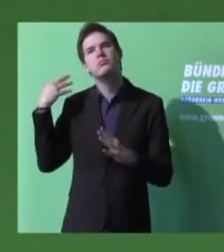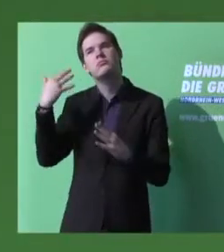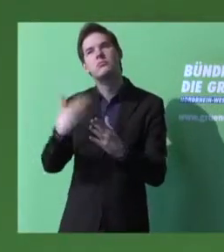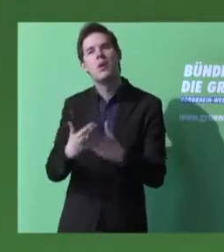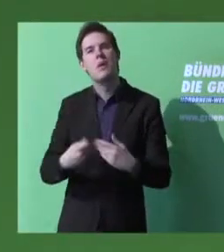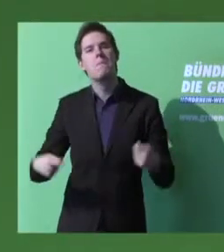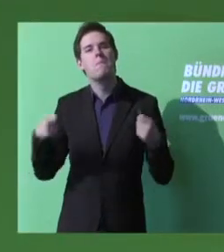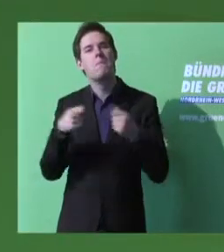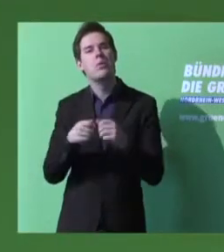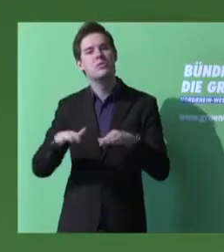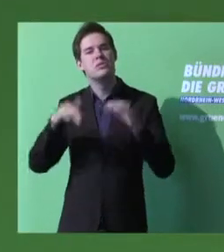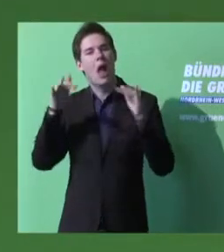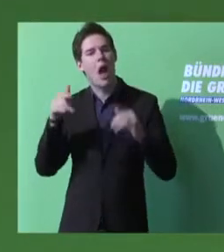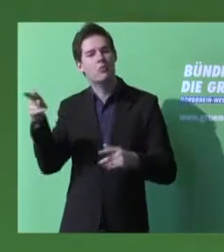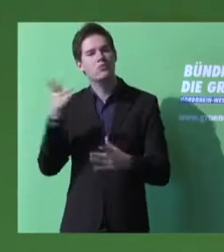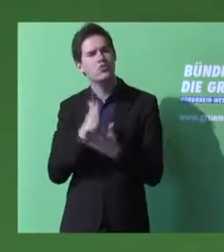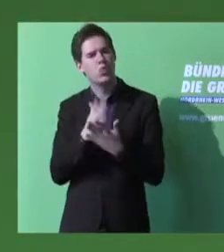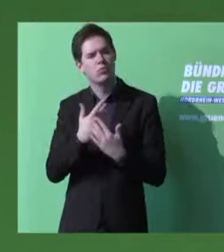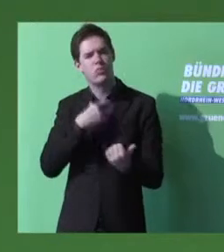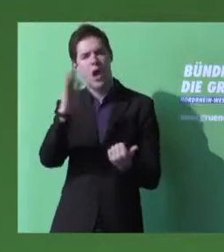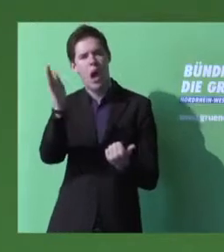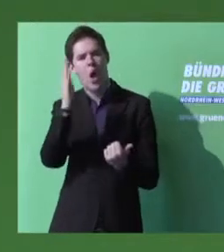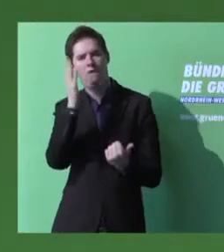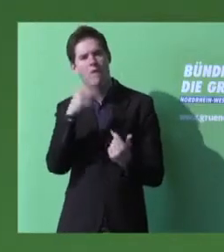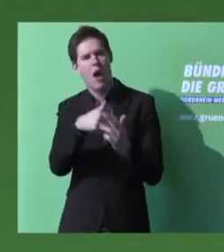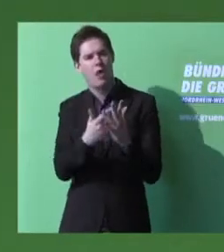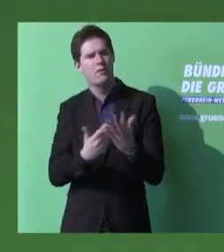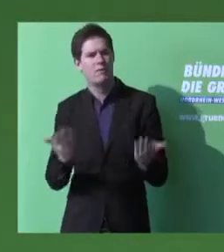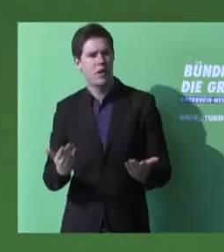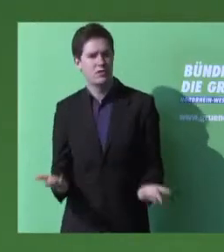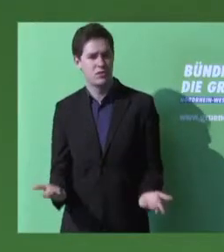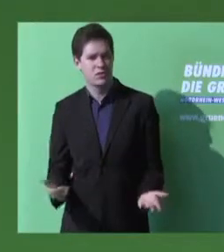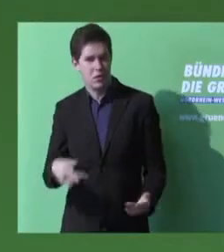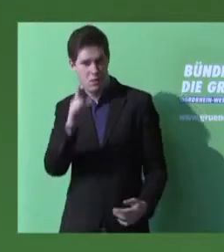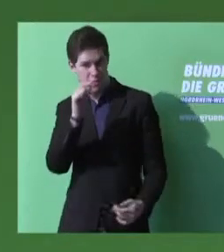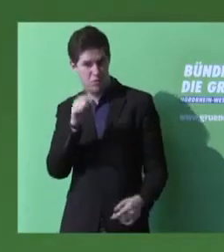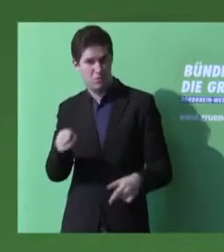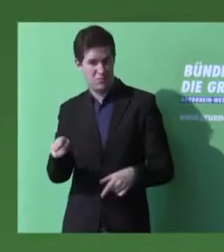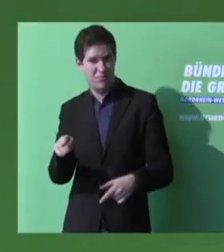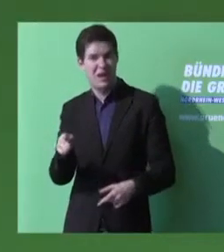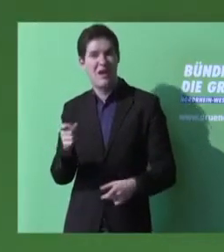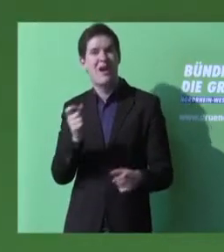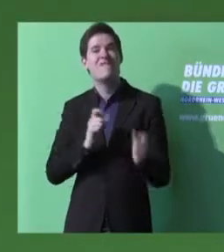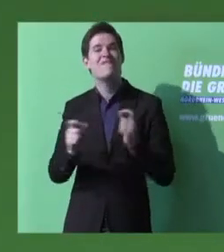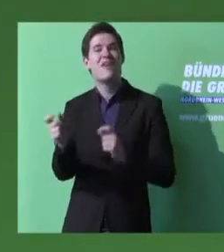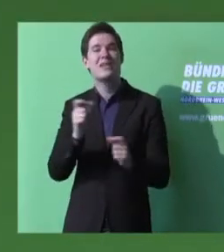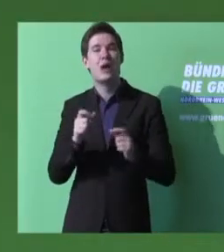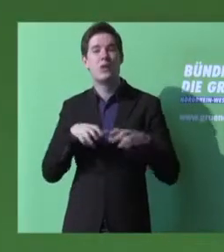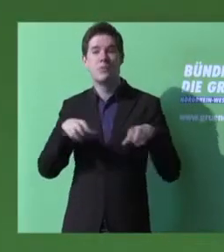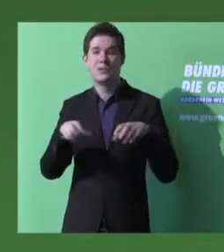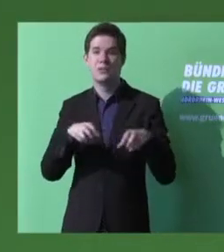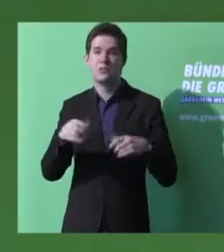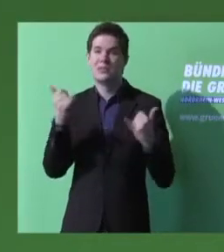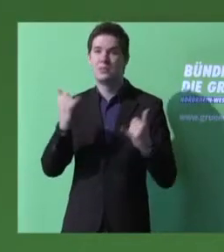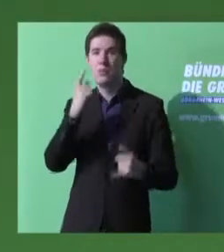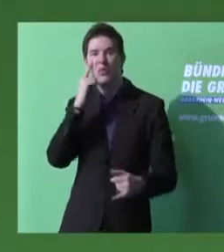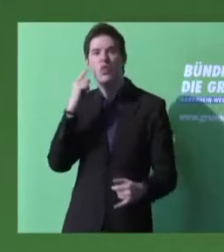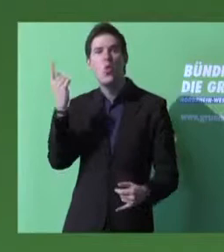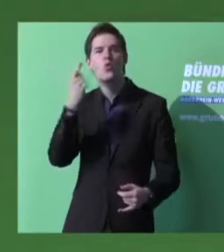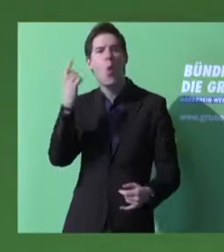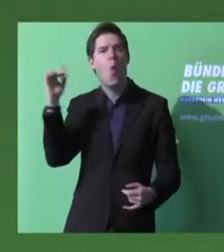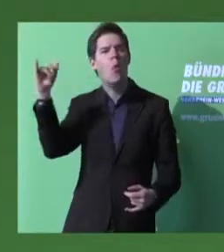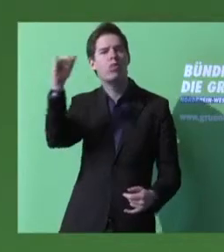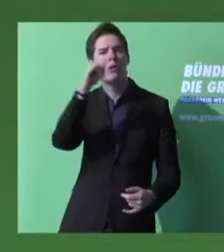auf Bundesebene aufgefallen sind. Da ist einmal dieser Verteidigungsminister mit seinem Drohnendesaster, der